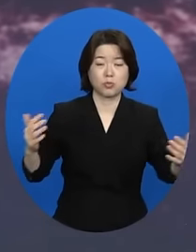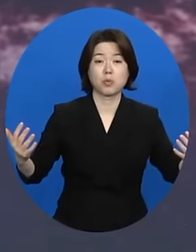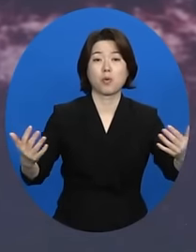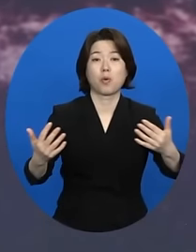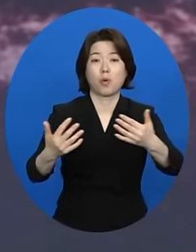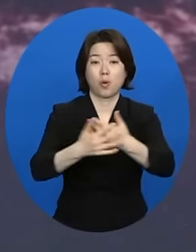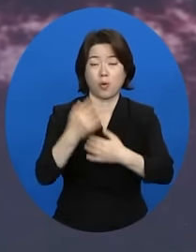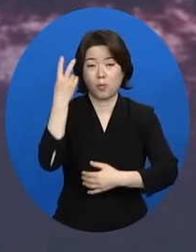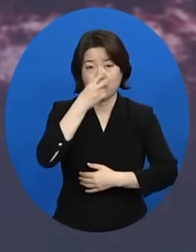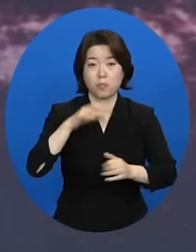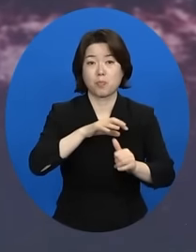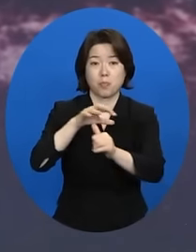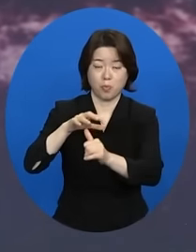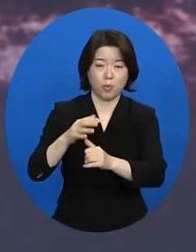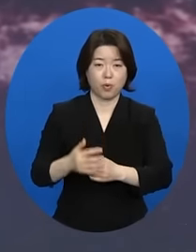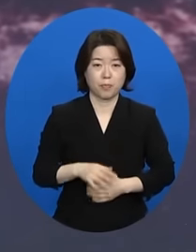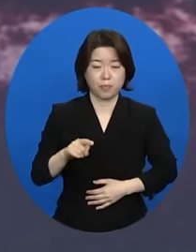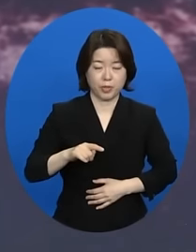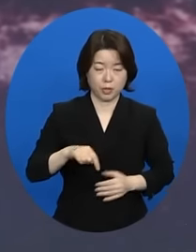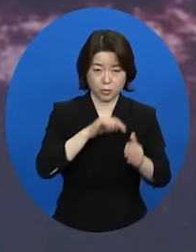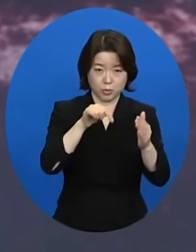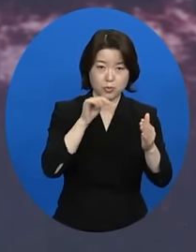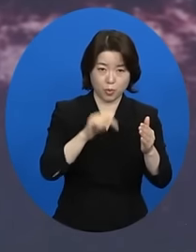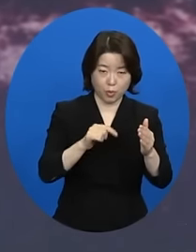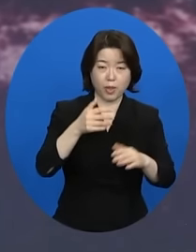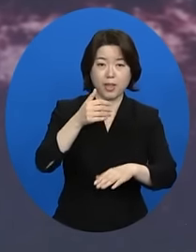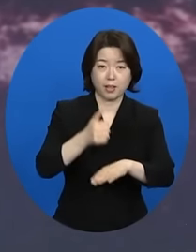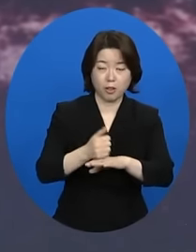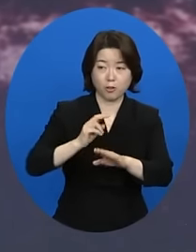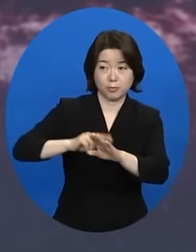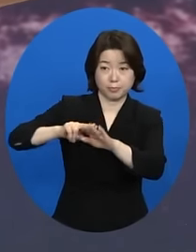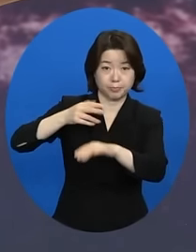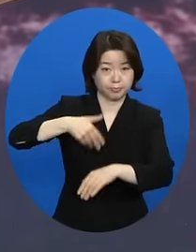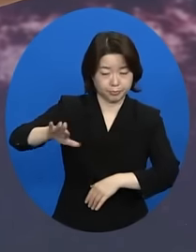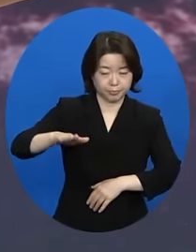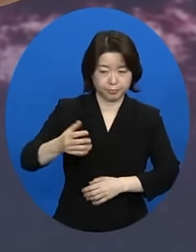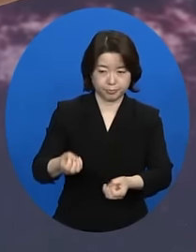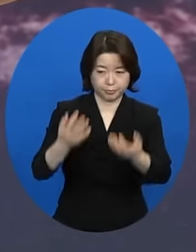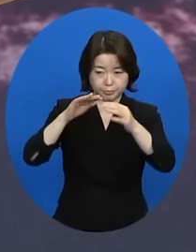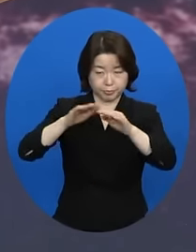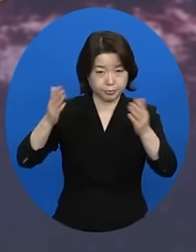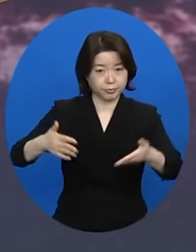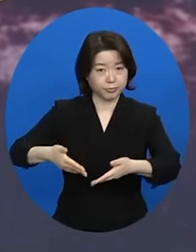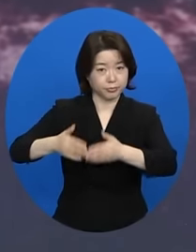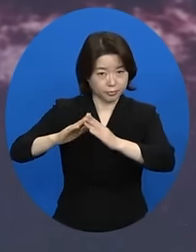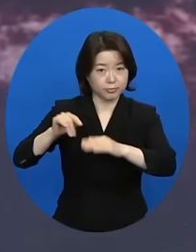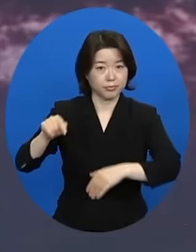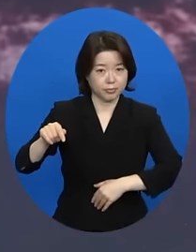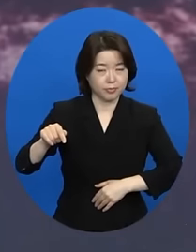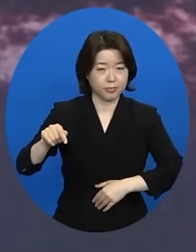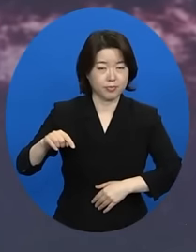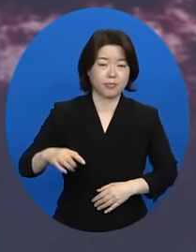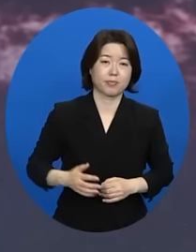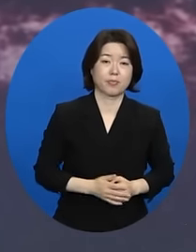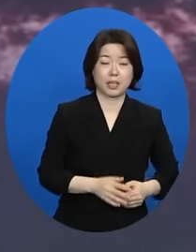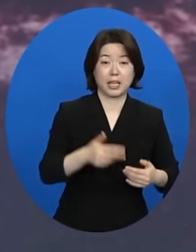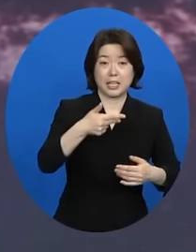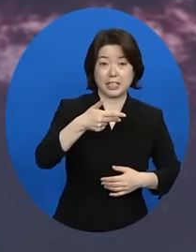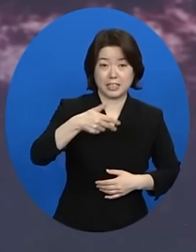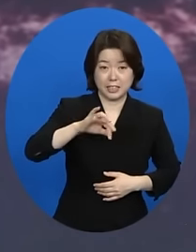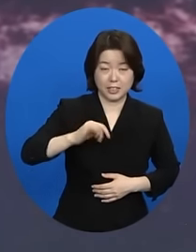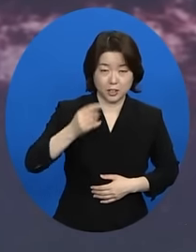것입니다. 그 보호하신 가운데 결국 베델까지 가서 제단을 쌓는데 7절에 보니까 그